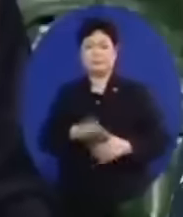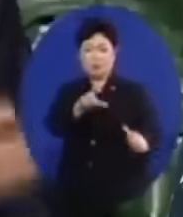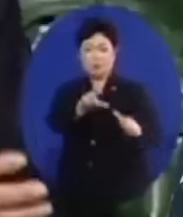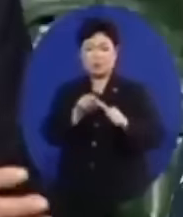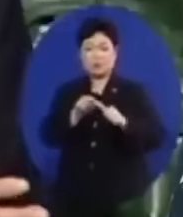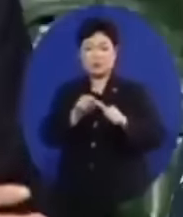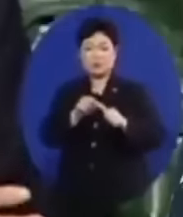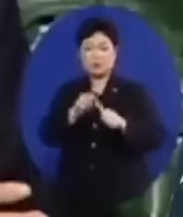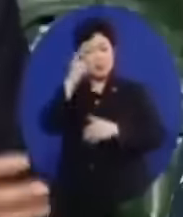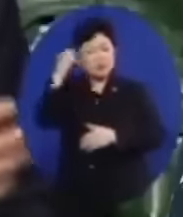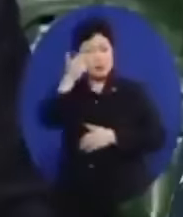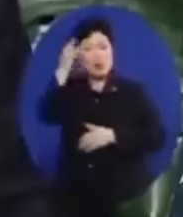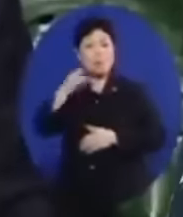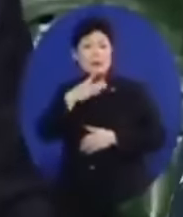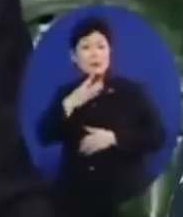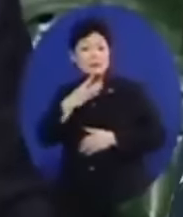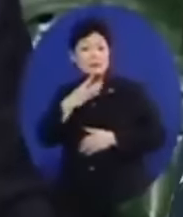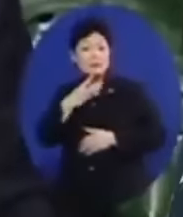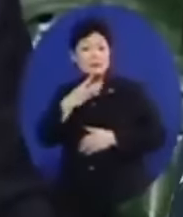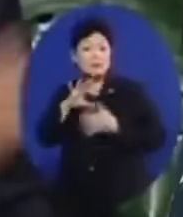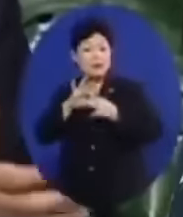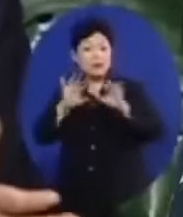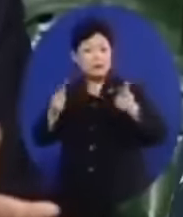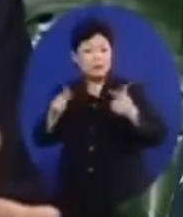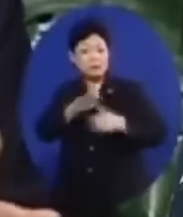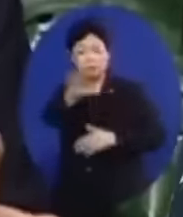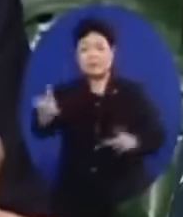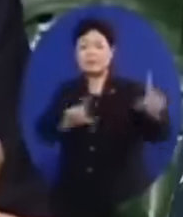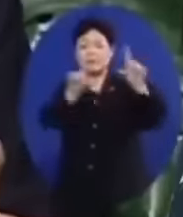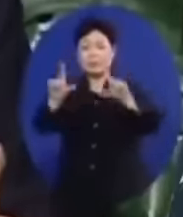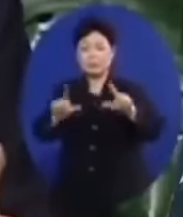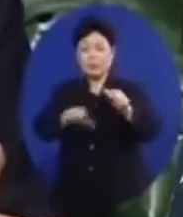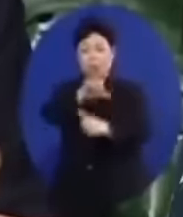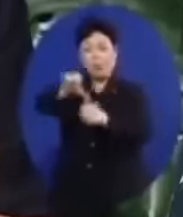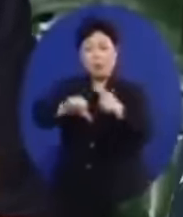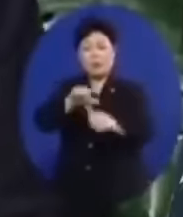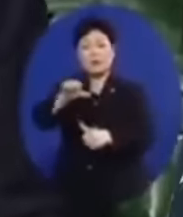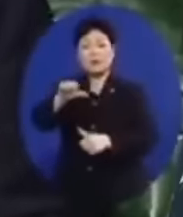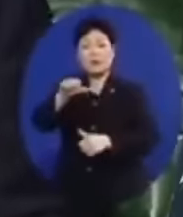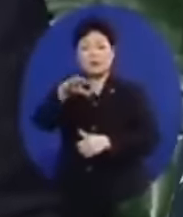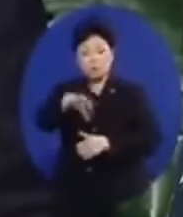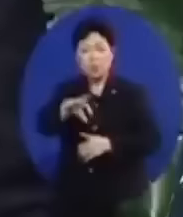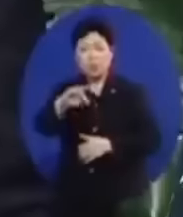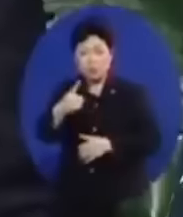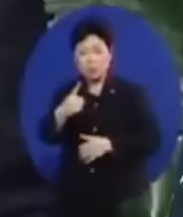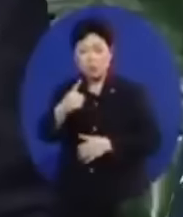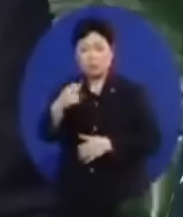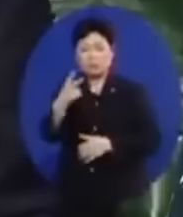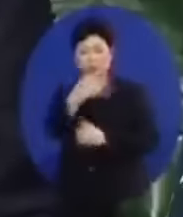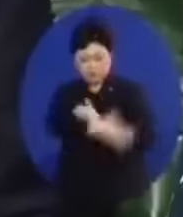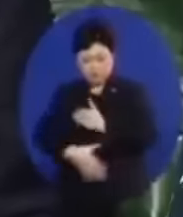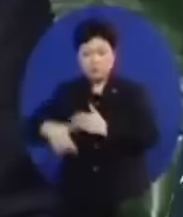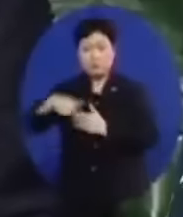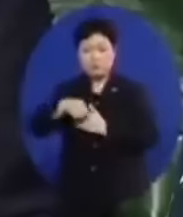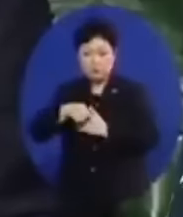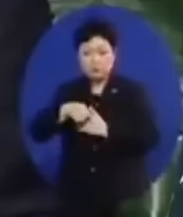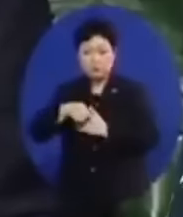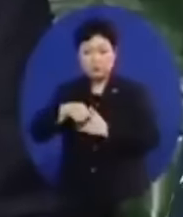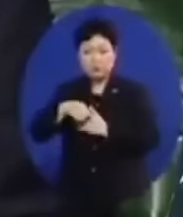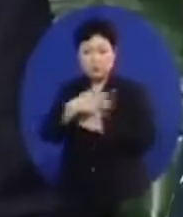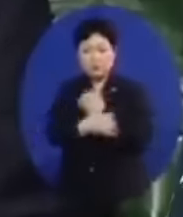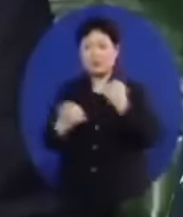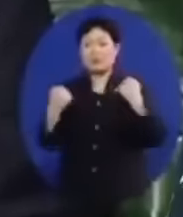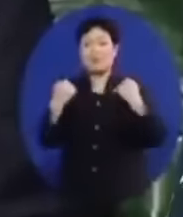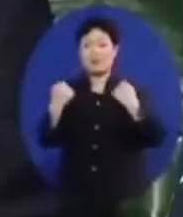구원이 영혼에만 미치는 것이 아니라 우리의 삶, 환경에도 구원이 미치고 우리 육신의